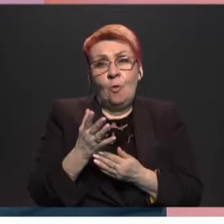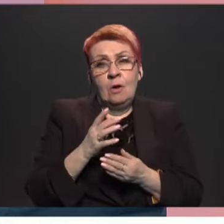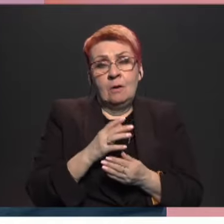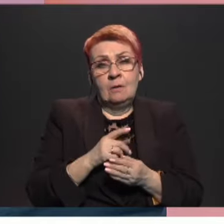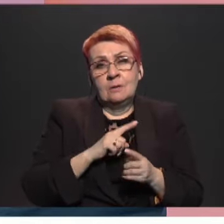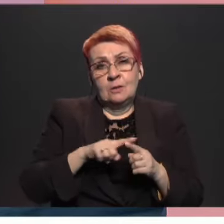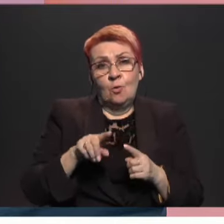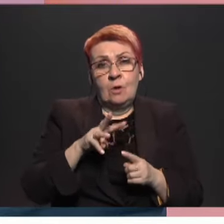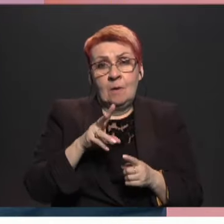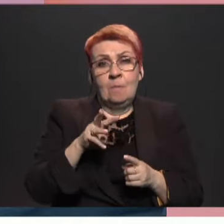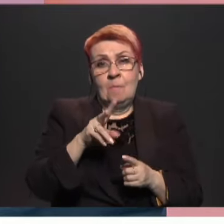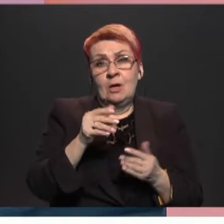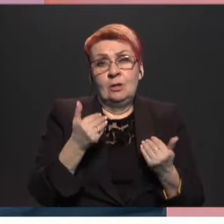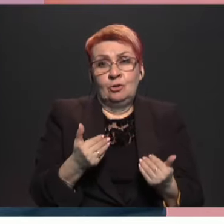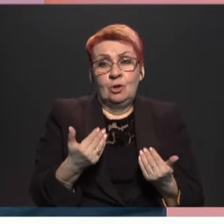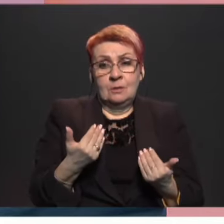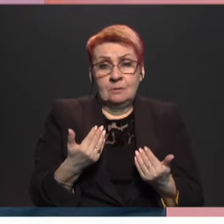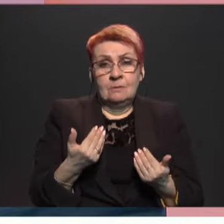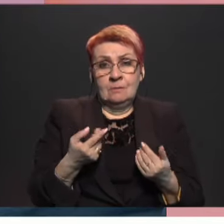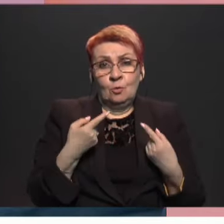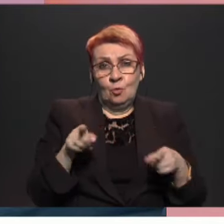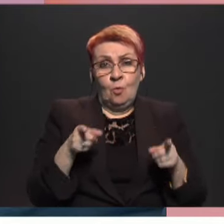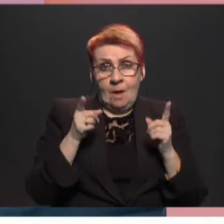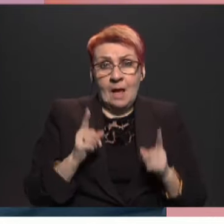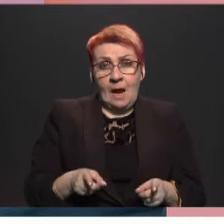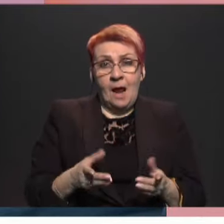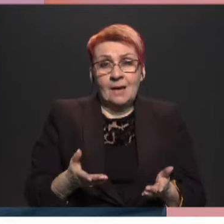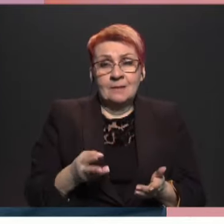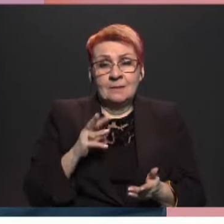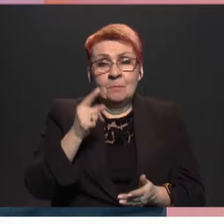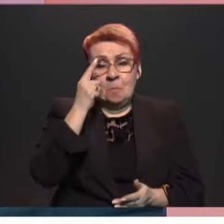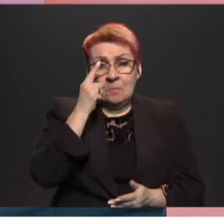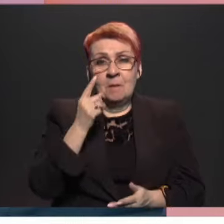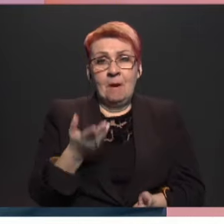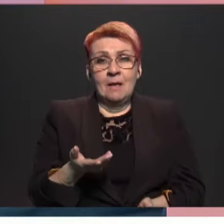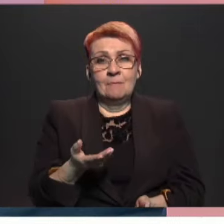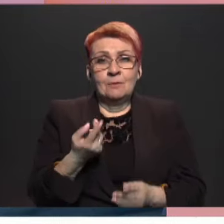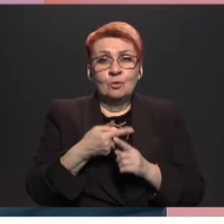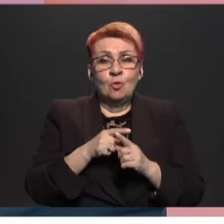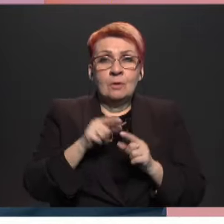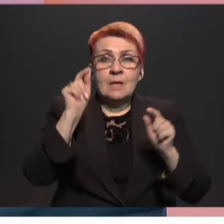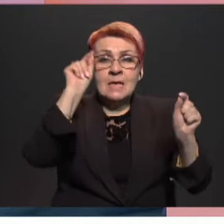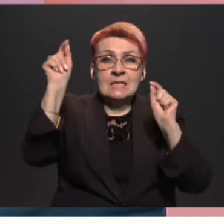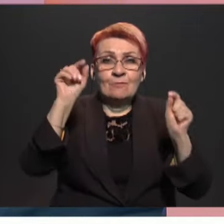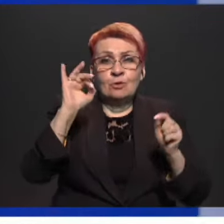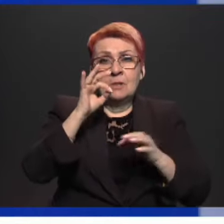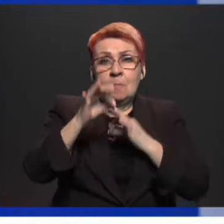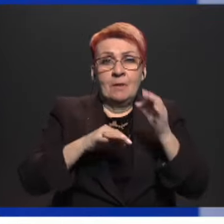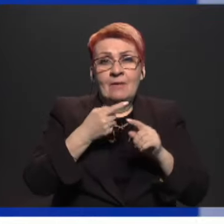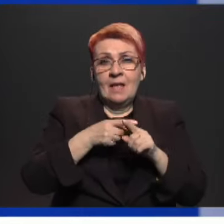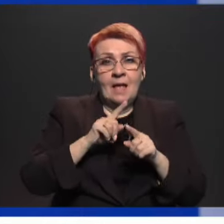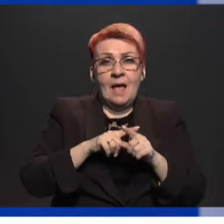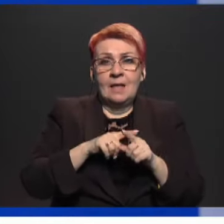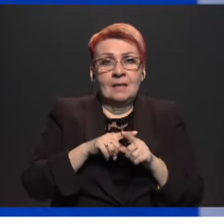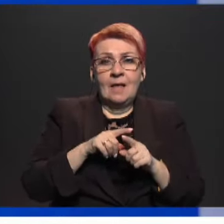Сегодня мы живем уже в другой реальности, то мы понимаем, что эти звезды и планеты – это совсем не боги